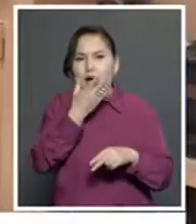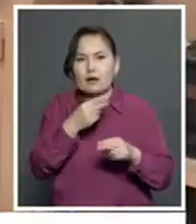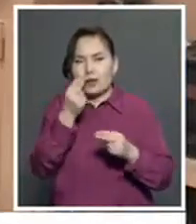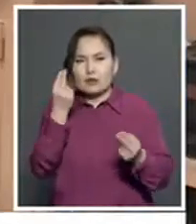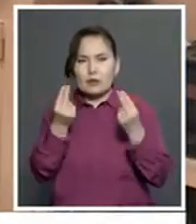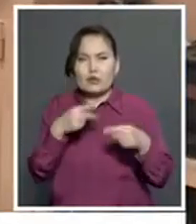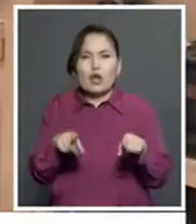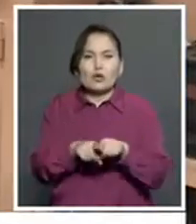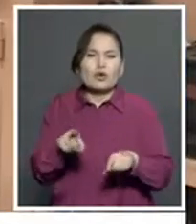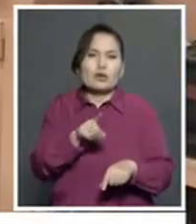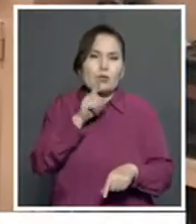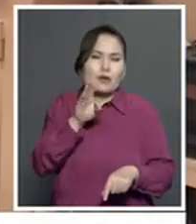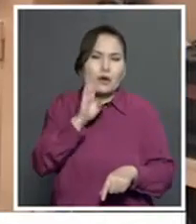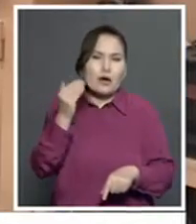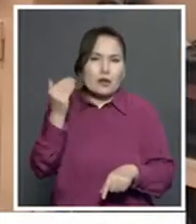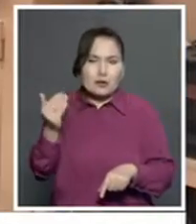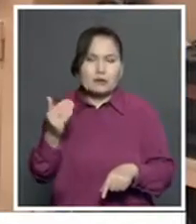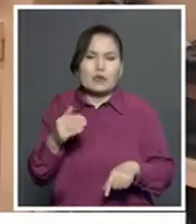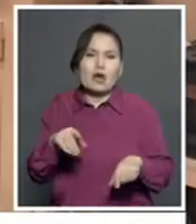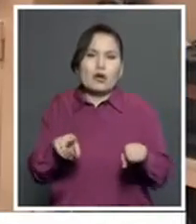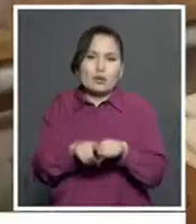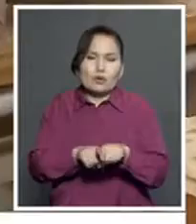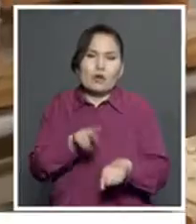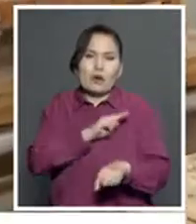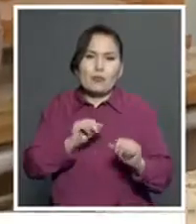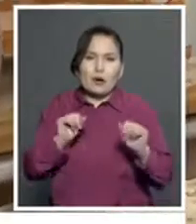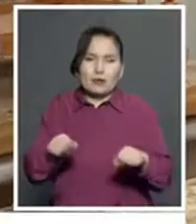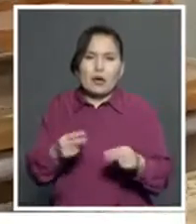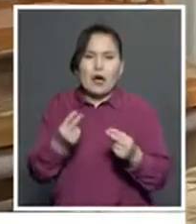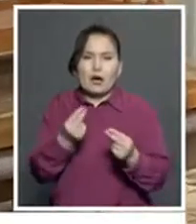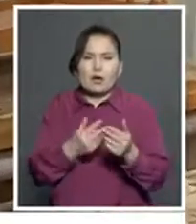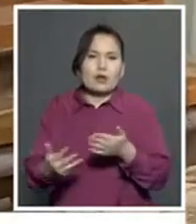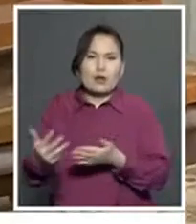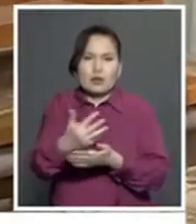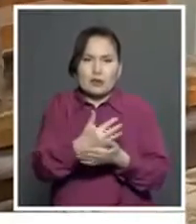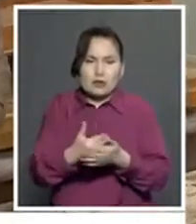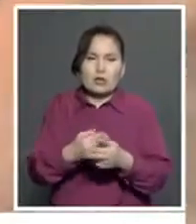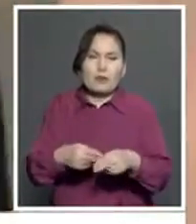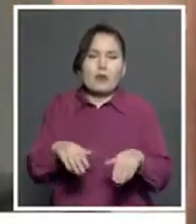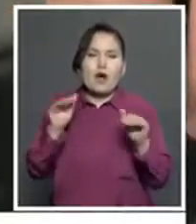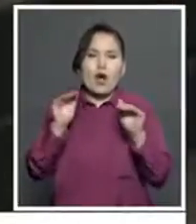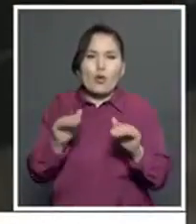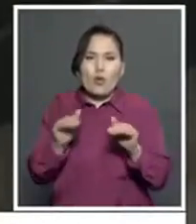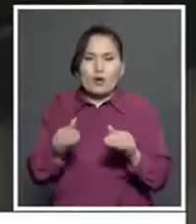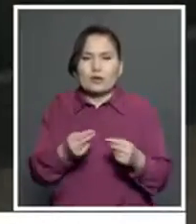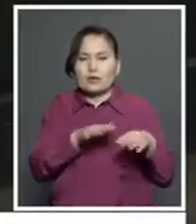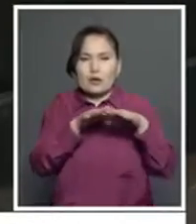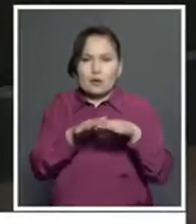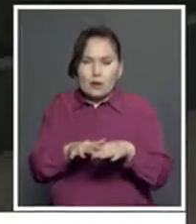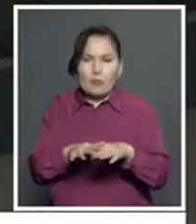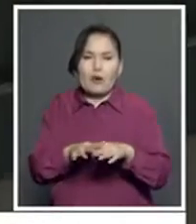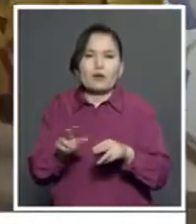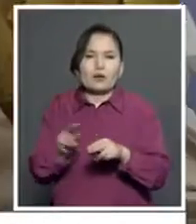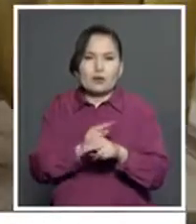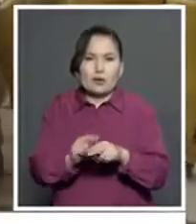жөндеу саласы бойынша жастардың ақылы қызмет етуіне мүмкіндік бар. Түскен қаражат колледждің материалдық базасын нығайтуға жұмсалады. Тағы бір